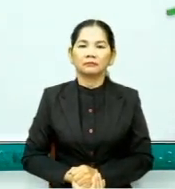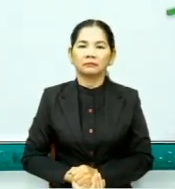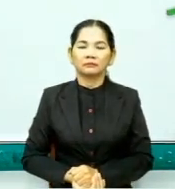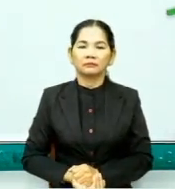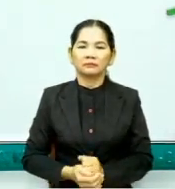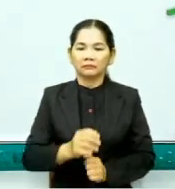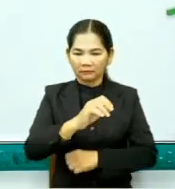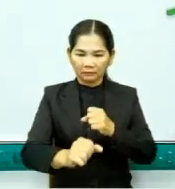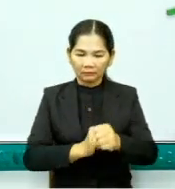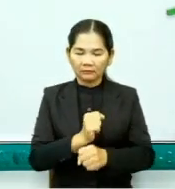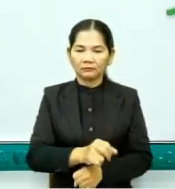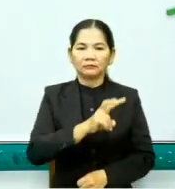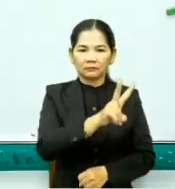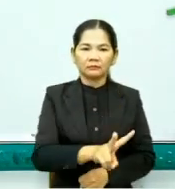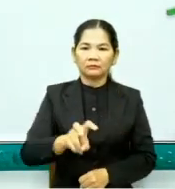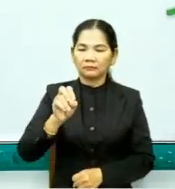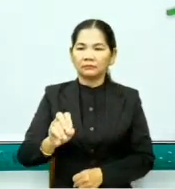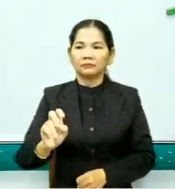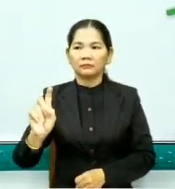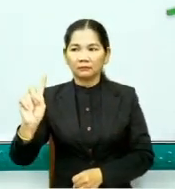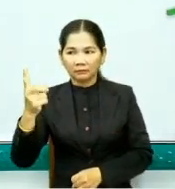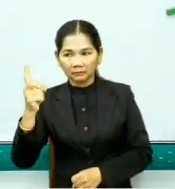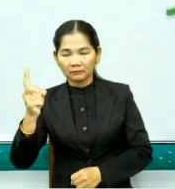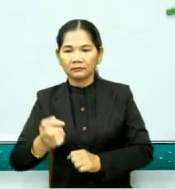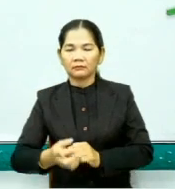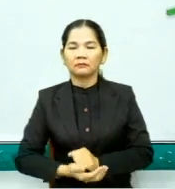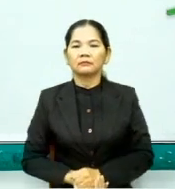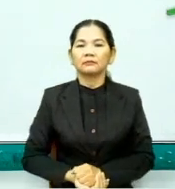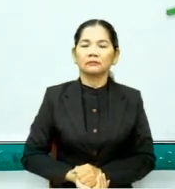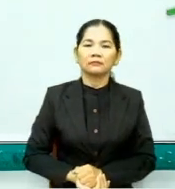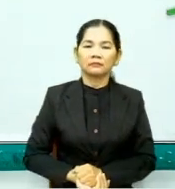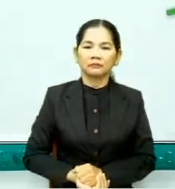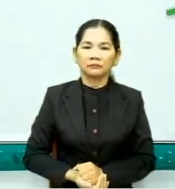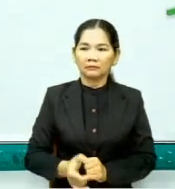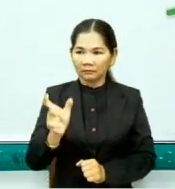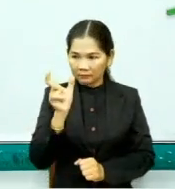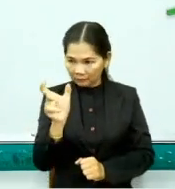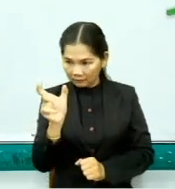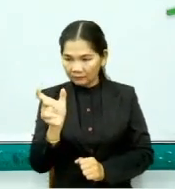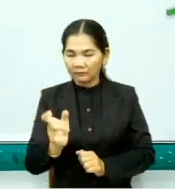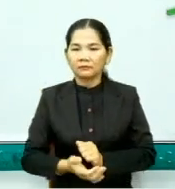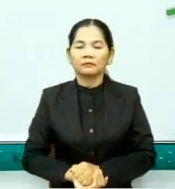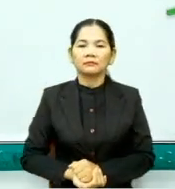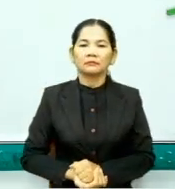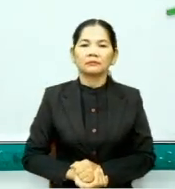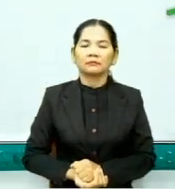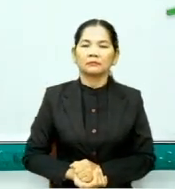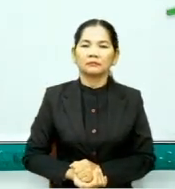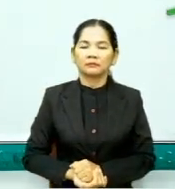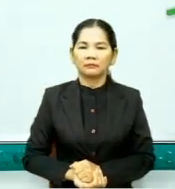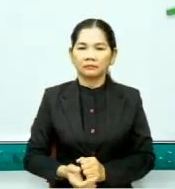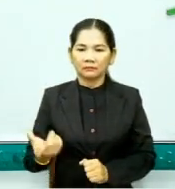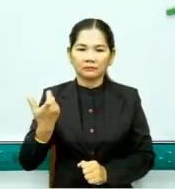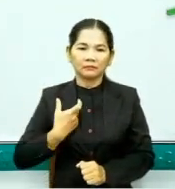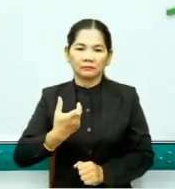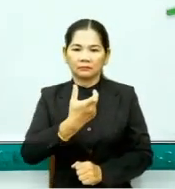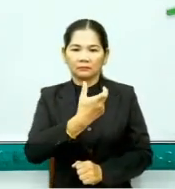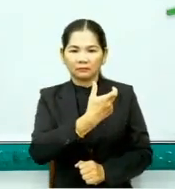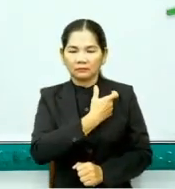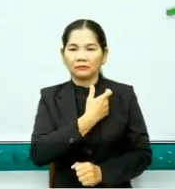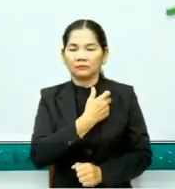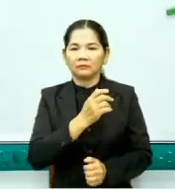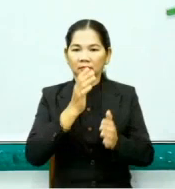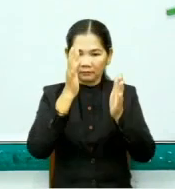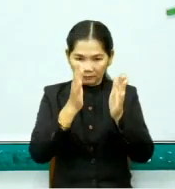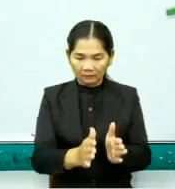Chnam bí bôn đọc mùi. Chà con đọc lìa bằng tên tớ. đói miên